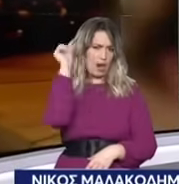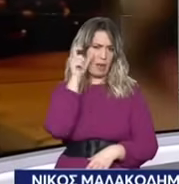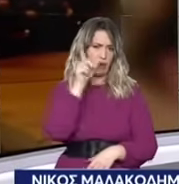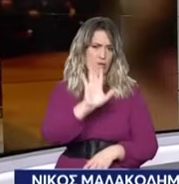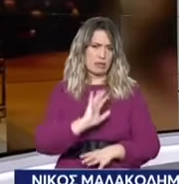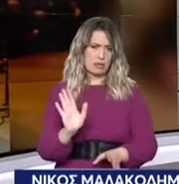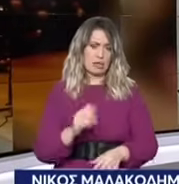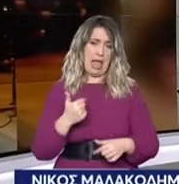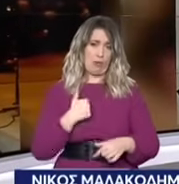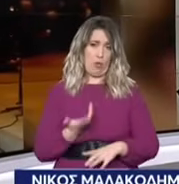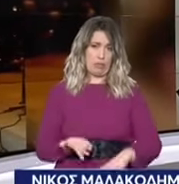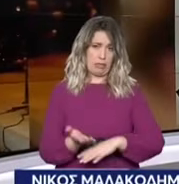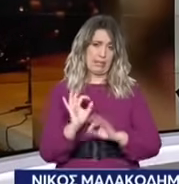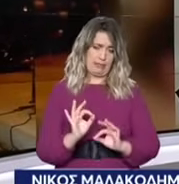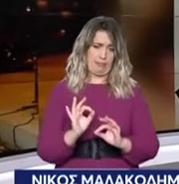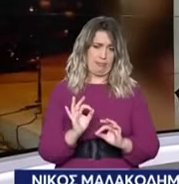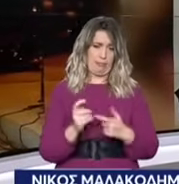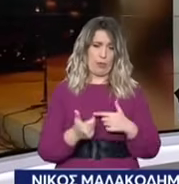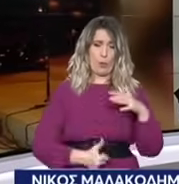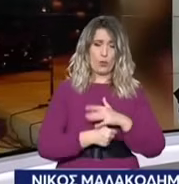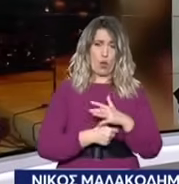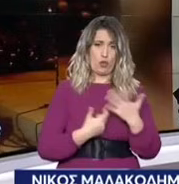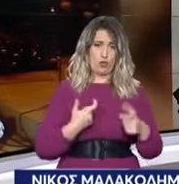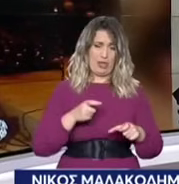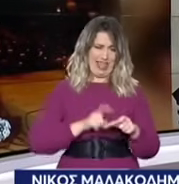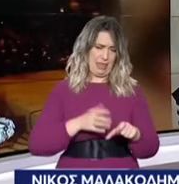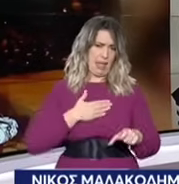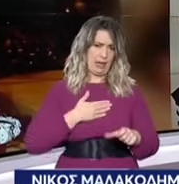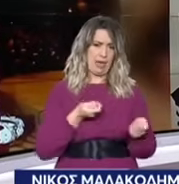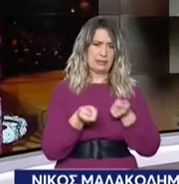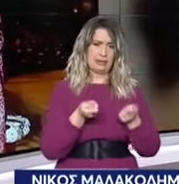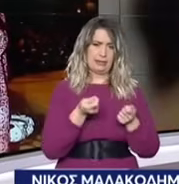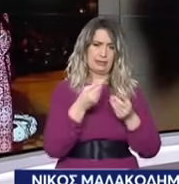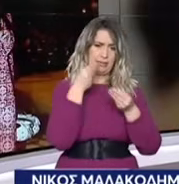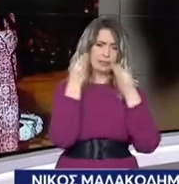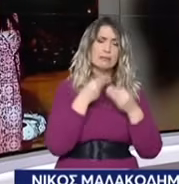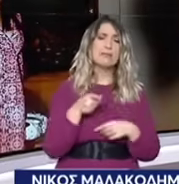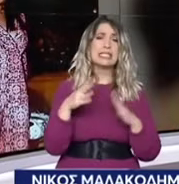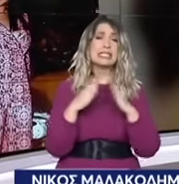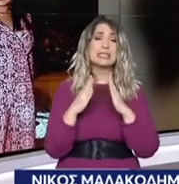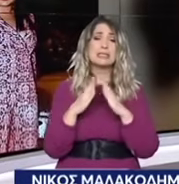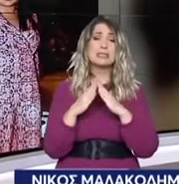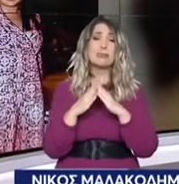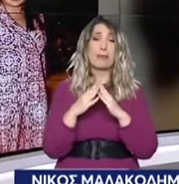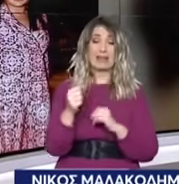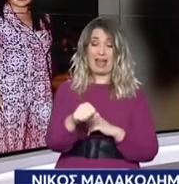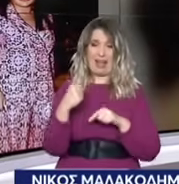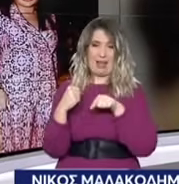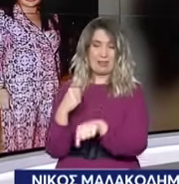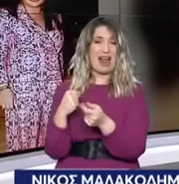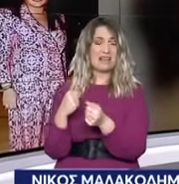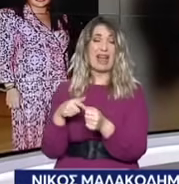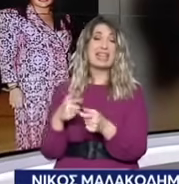όμως είμαι και πρόεδρος της εταιρείας. Ναι. Το σπίτι, όπως αναφέρεται ότι υπήρχαν τα χρήματα, ήταν κτίριο της εταιρείας. Δηλαδή είναι